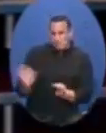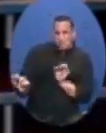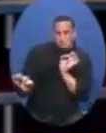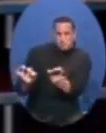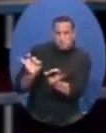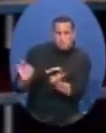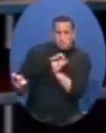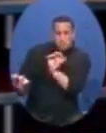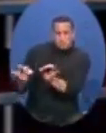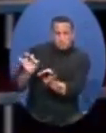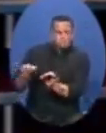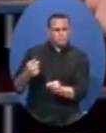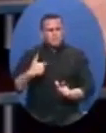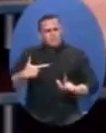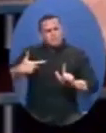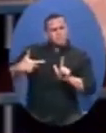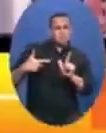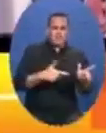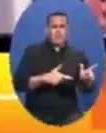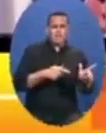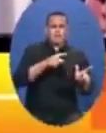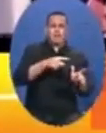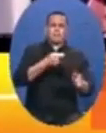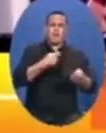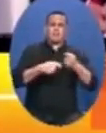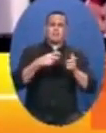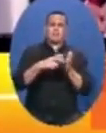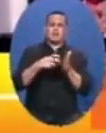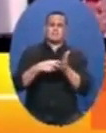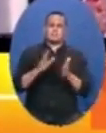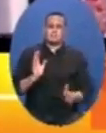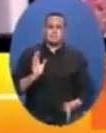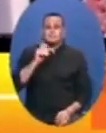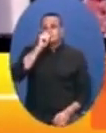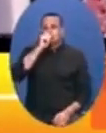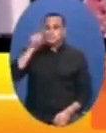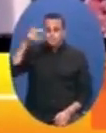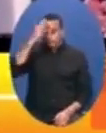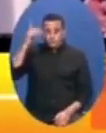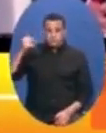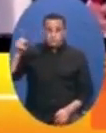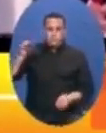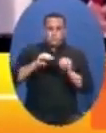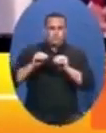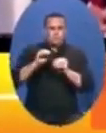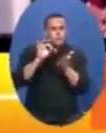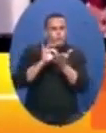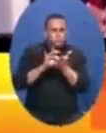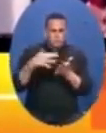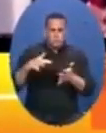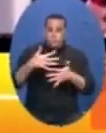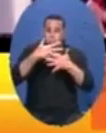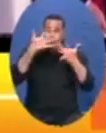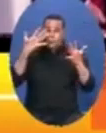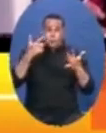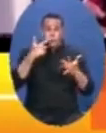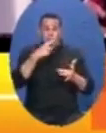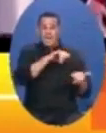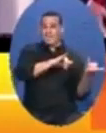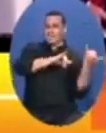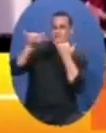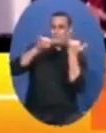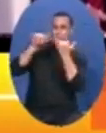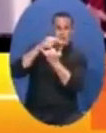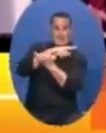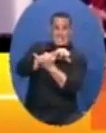שלנו, אני נלחם בכם על ידי מלחמת מכסים. עכשיו, הוא משתמש פה באיזושהי נקודה מאוד מאוד ברורה. היבוא לארצות